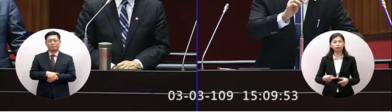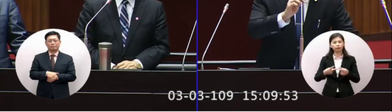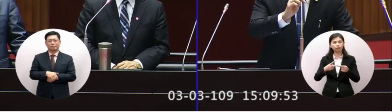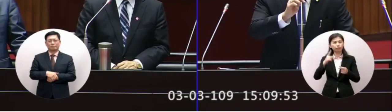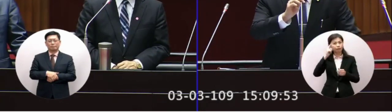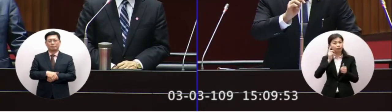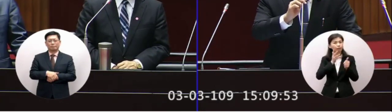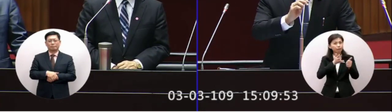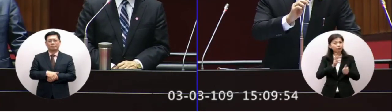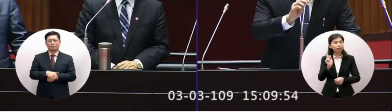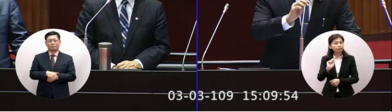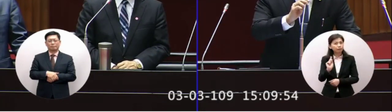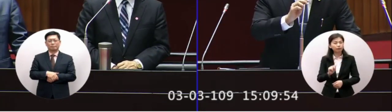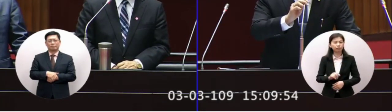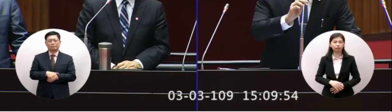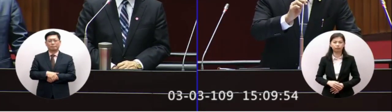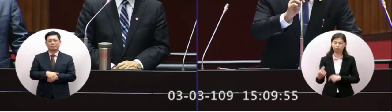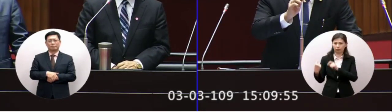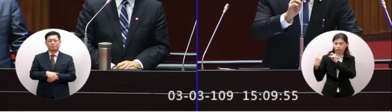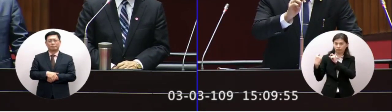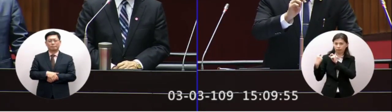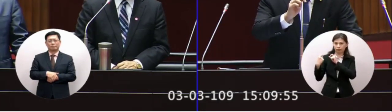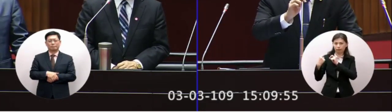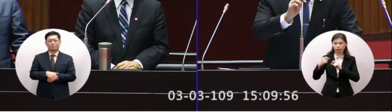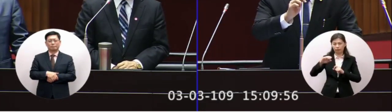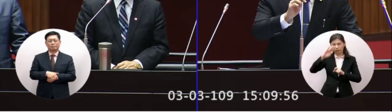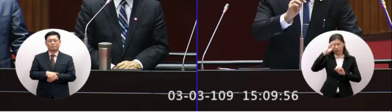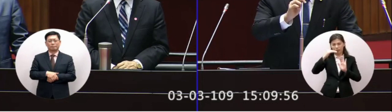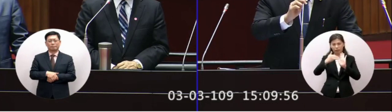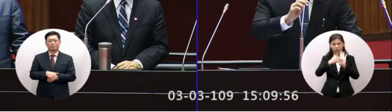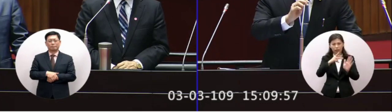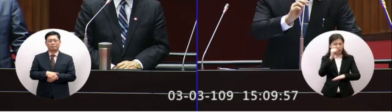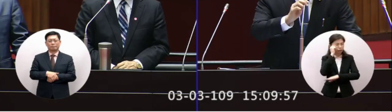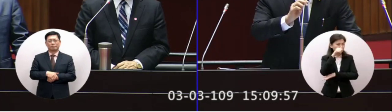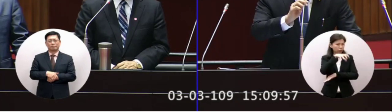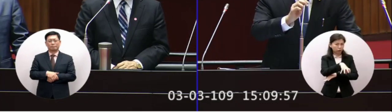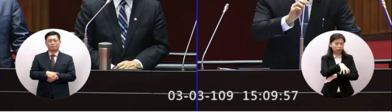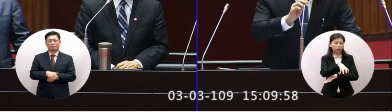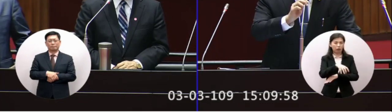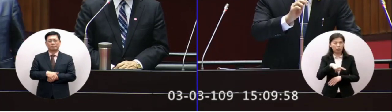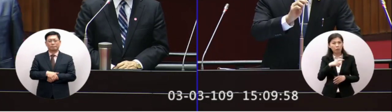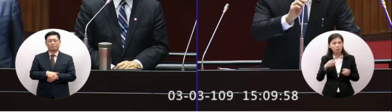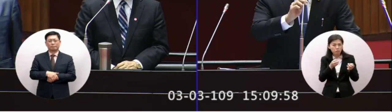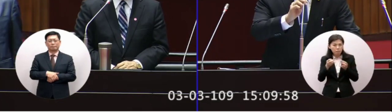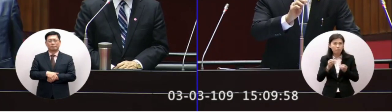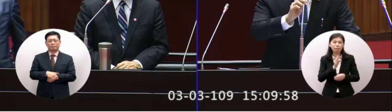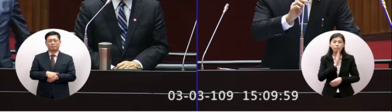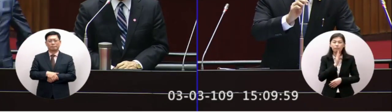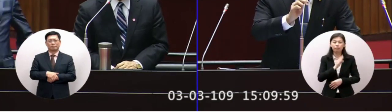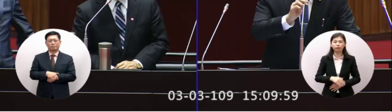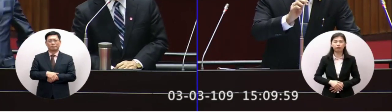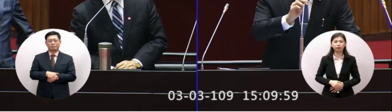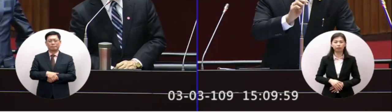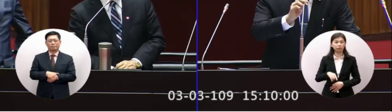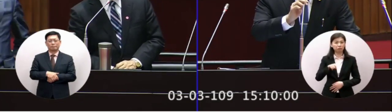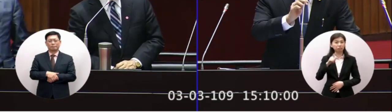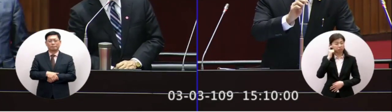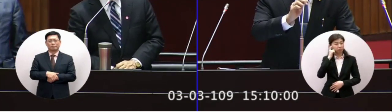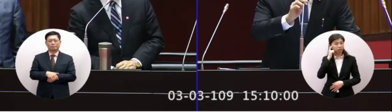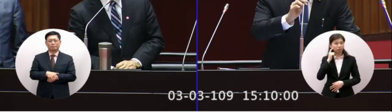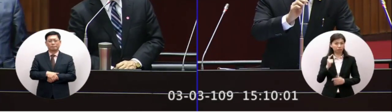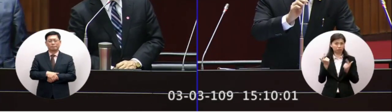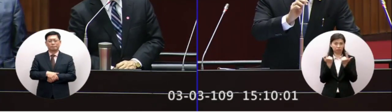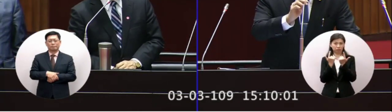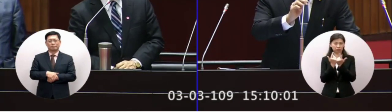分就是说在这个最近比较夯的这个防疫旅馆的这个议题那就目前你认为台